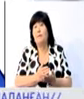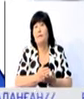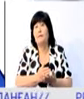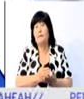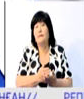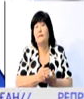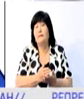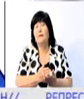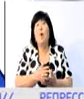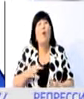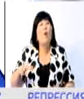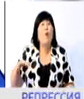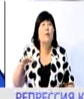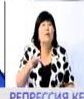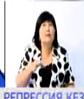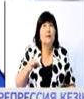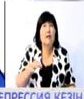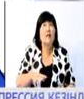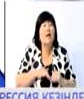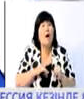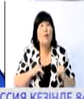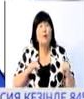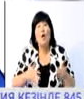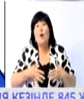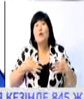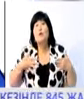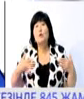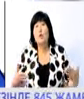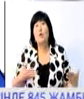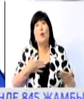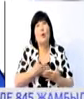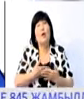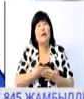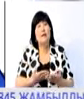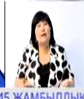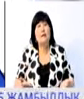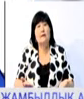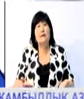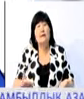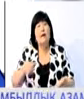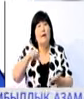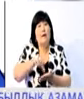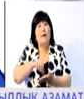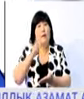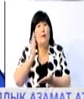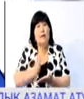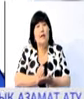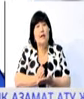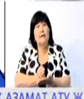облысымыздың дамуына зор орасан үлес қосқан.